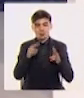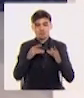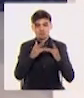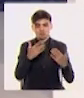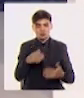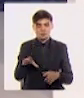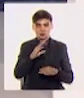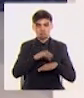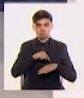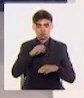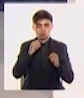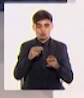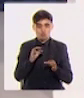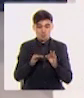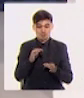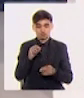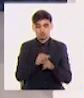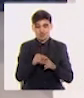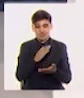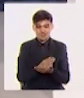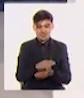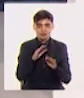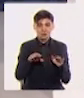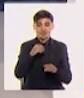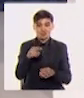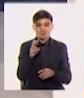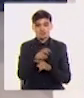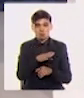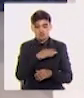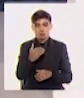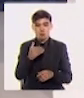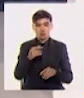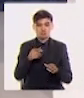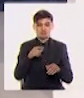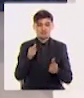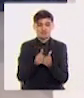Жағдайлары қанағаттанарлық, ем жүргізілуде. Балабақшаға барған бүлдіршінмен жақын